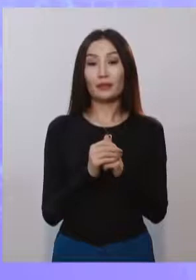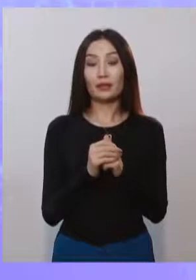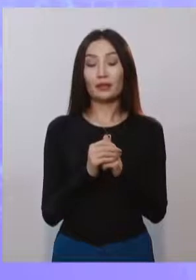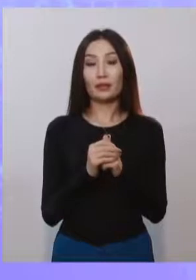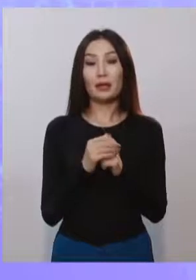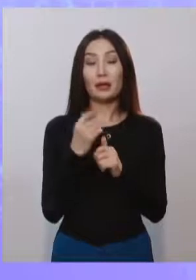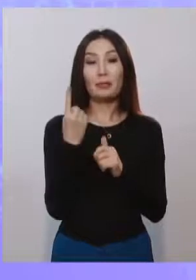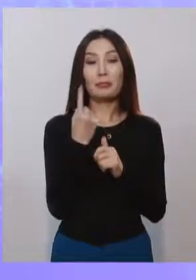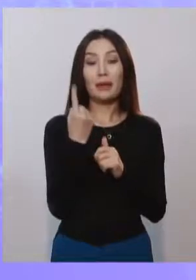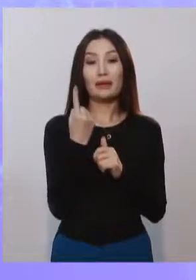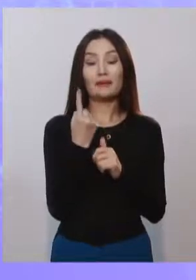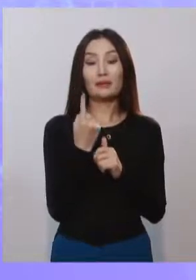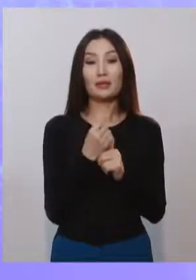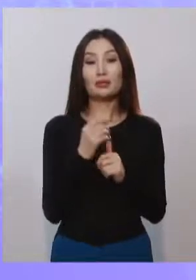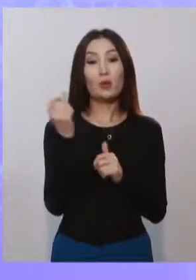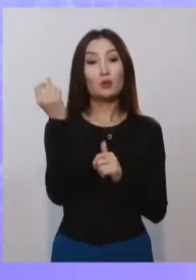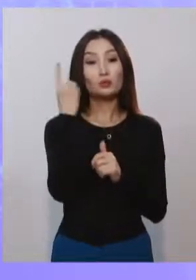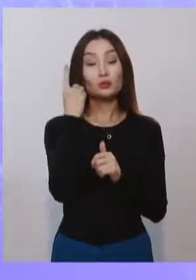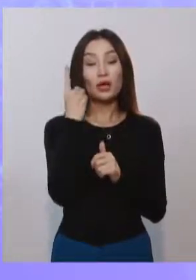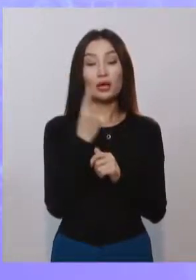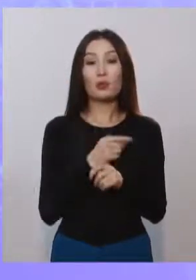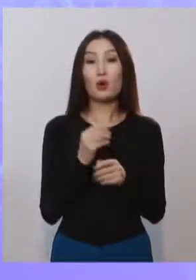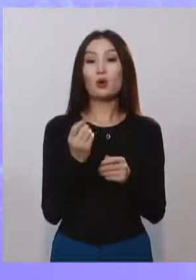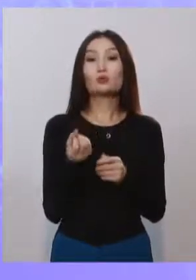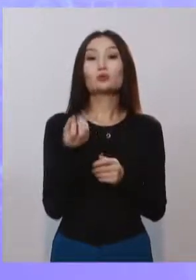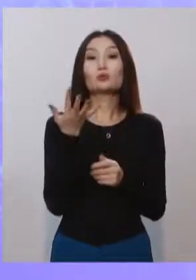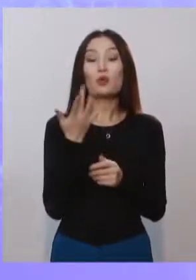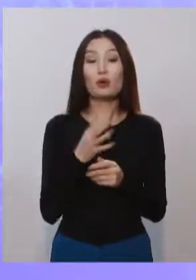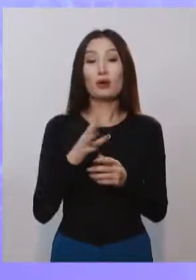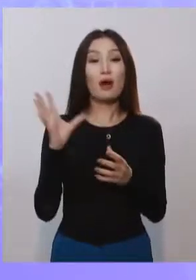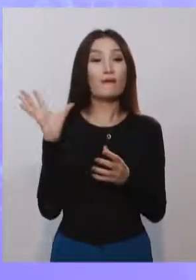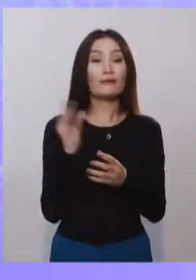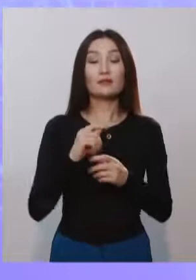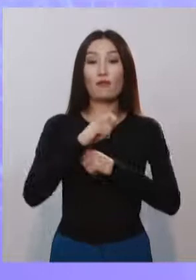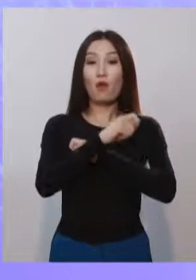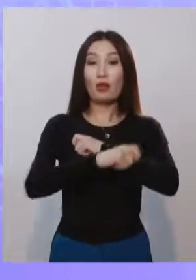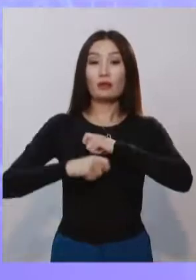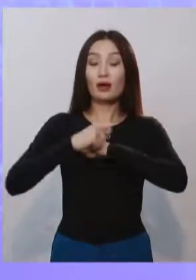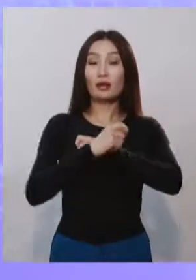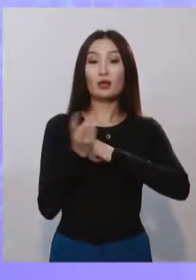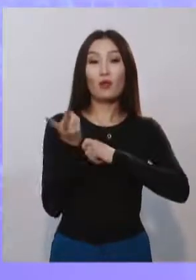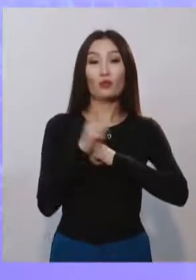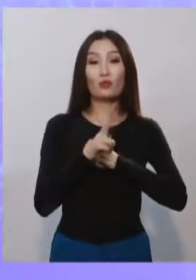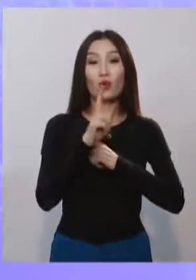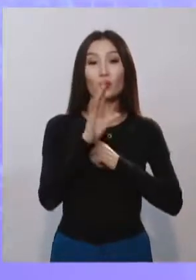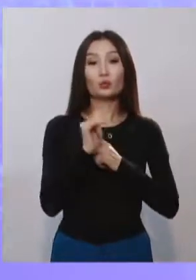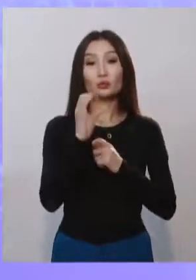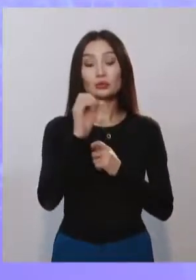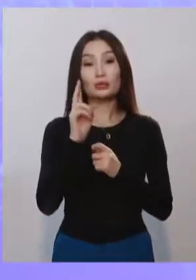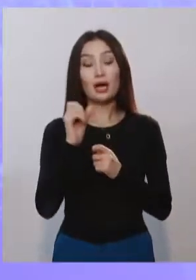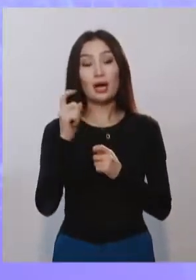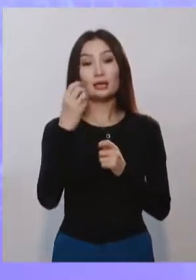первым действием узнаем сколько всего ткани в двух кусках к